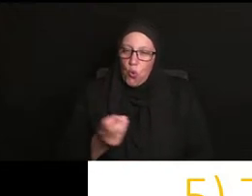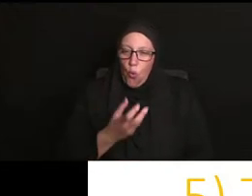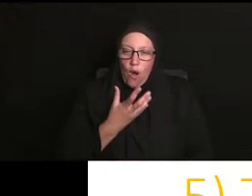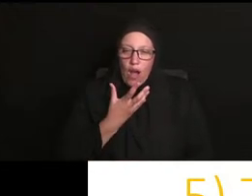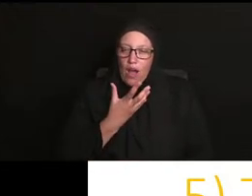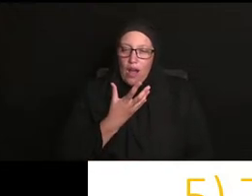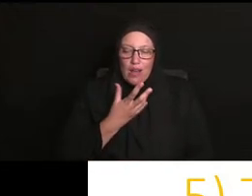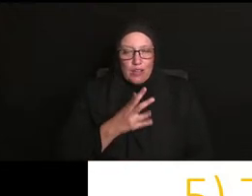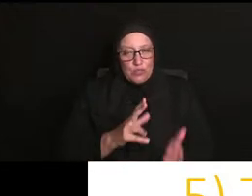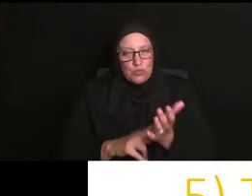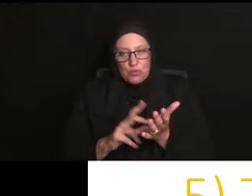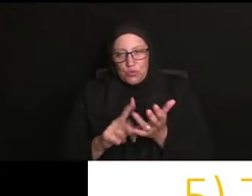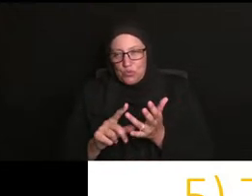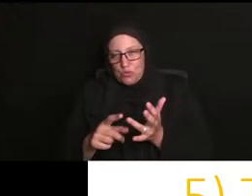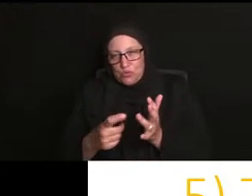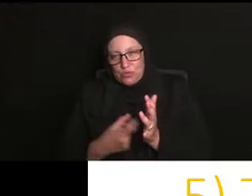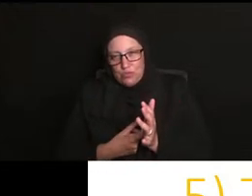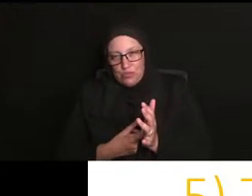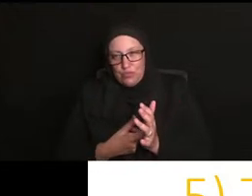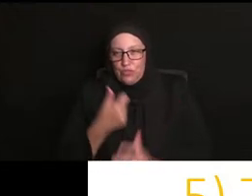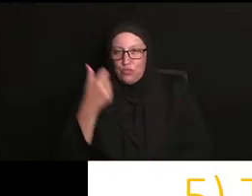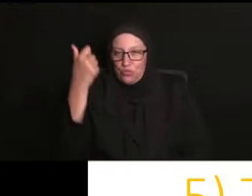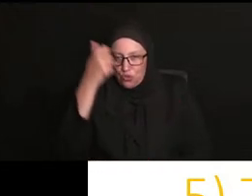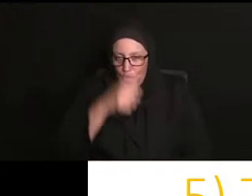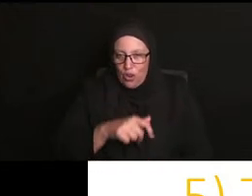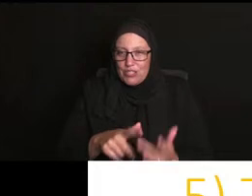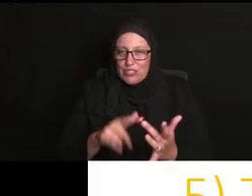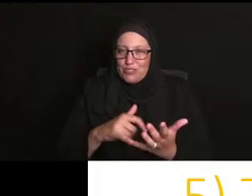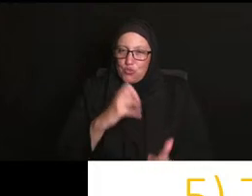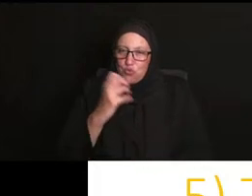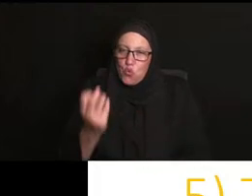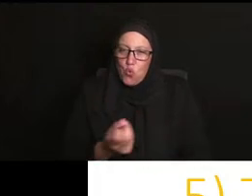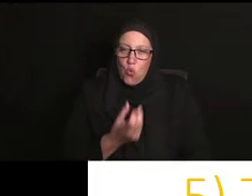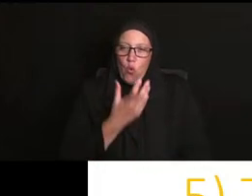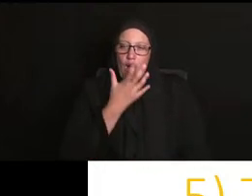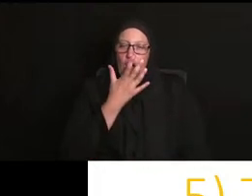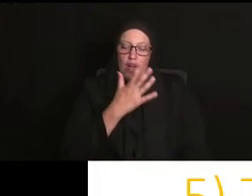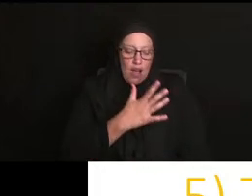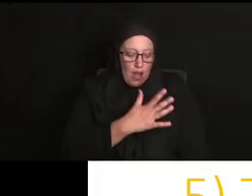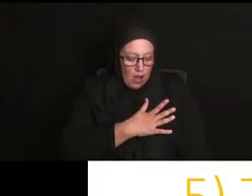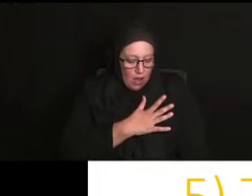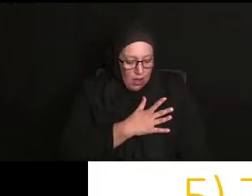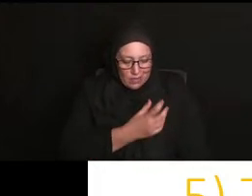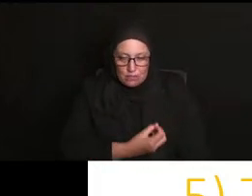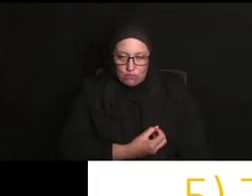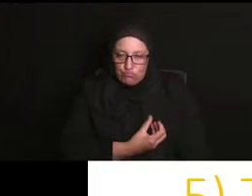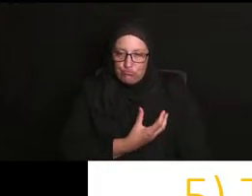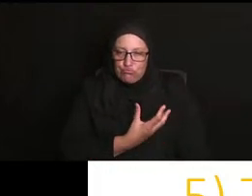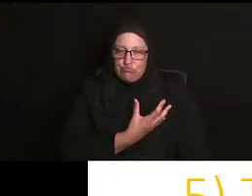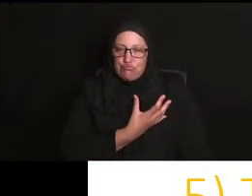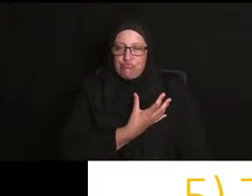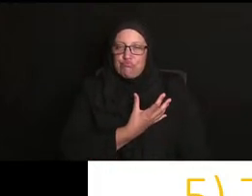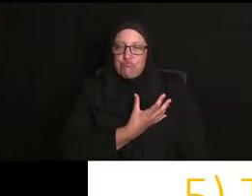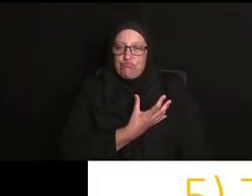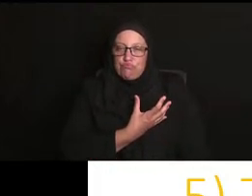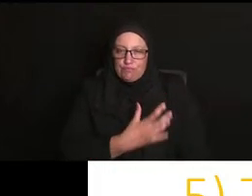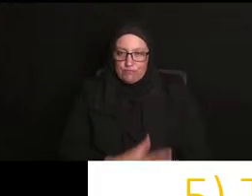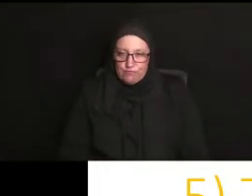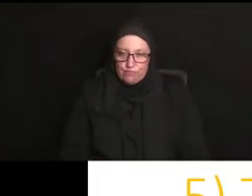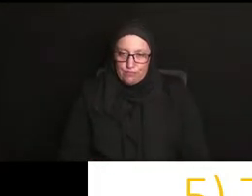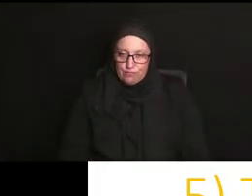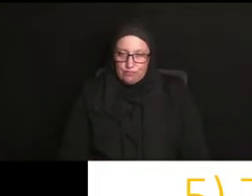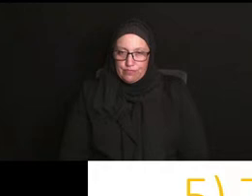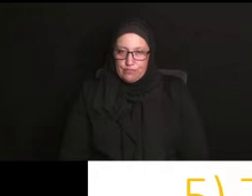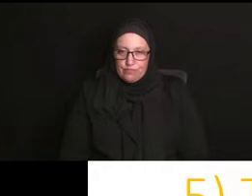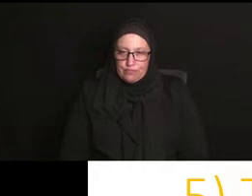إِنَّمَا هُوَ نُورٌ. In fact, Imam says, knowledge is a light. يَقَعُ